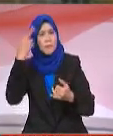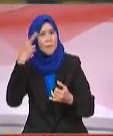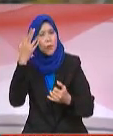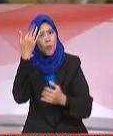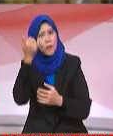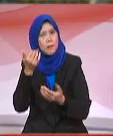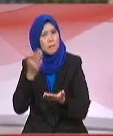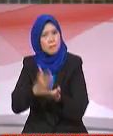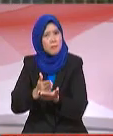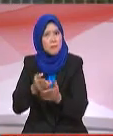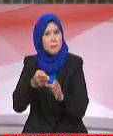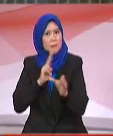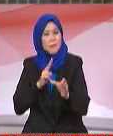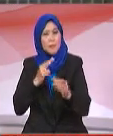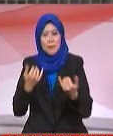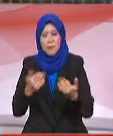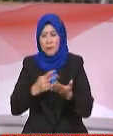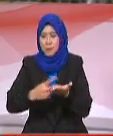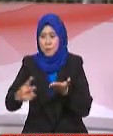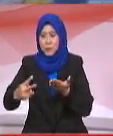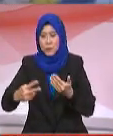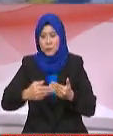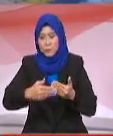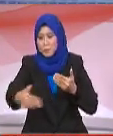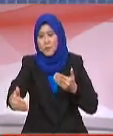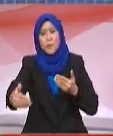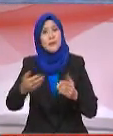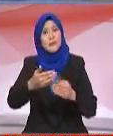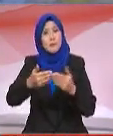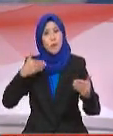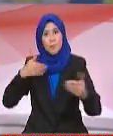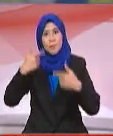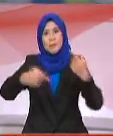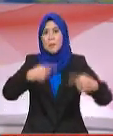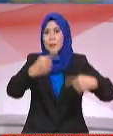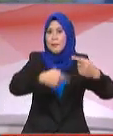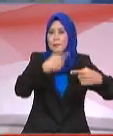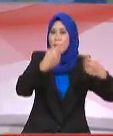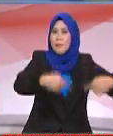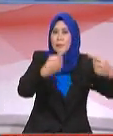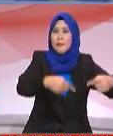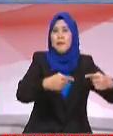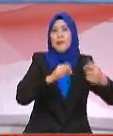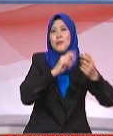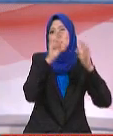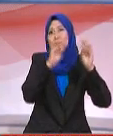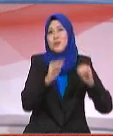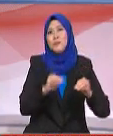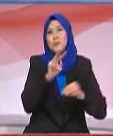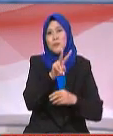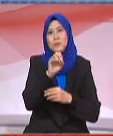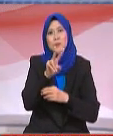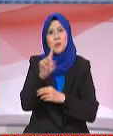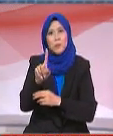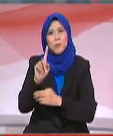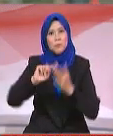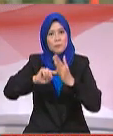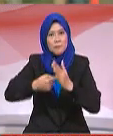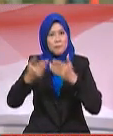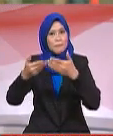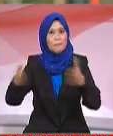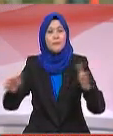mahu meninggalkan Perak berbaki 2 minggu sahaja lagi sebelum saingan Liga Super musim 2021 membuka